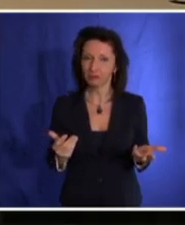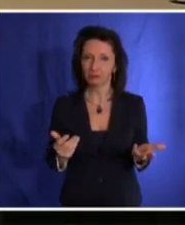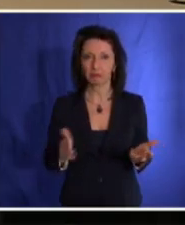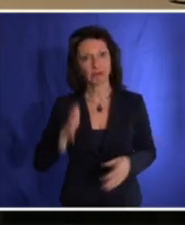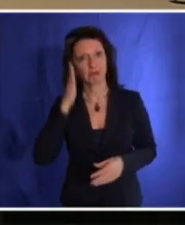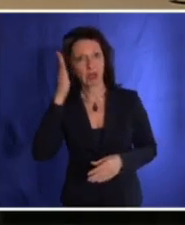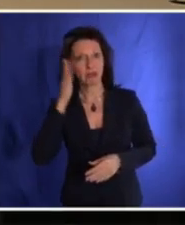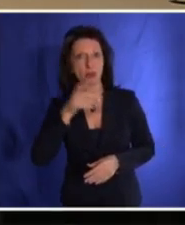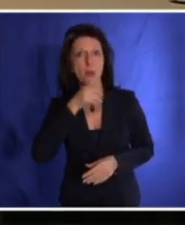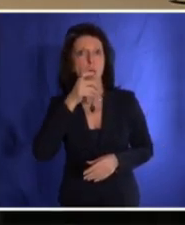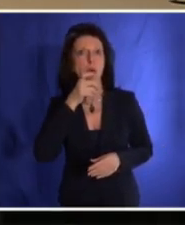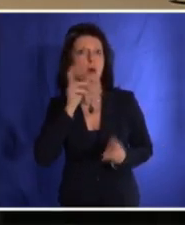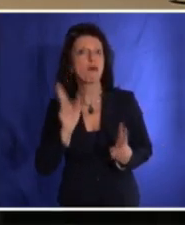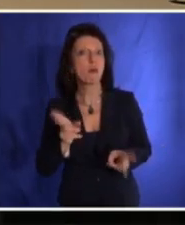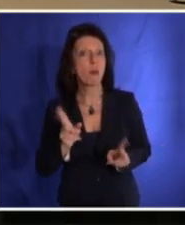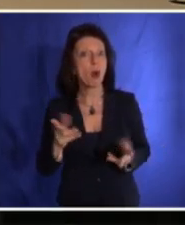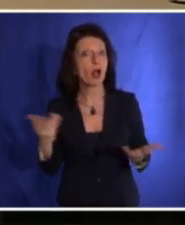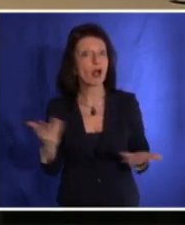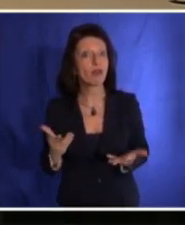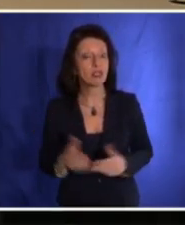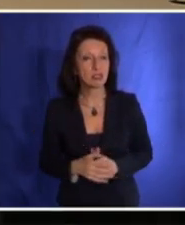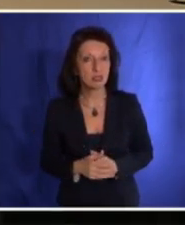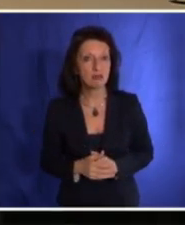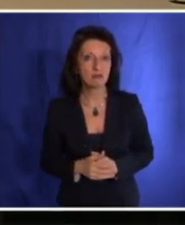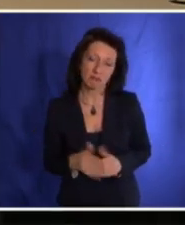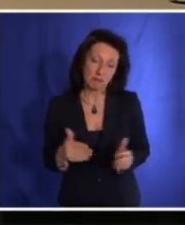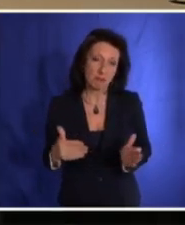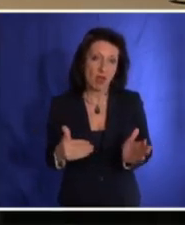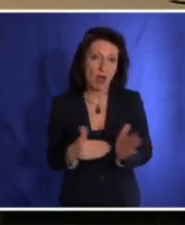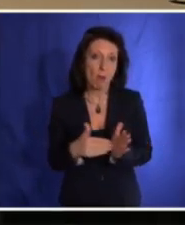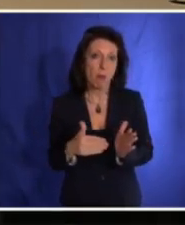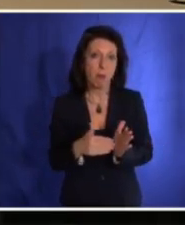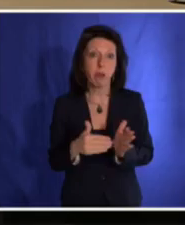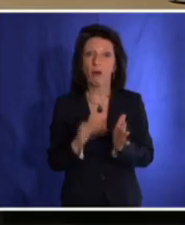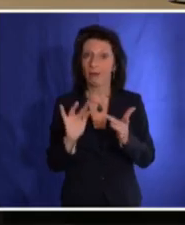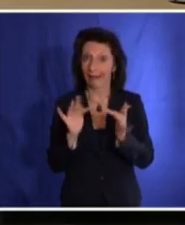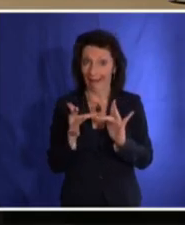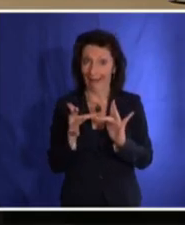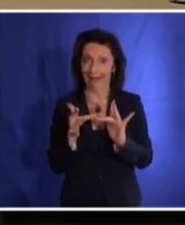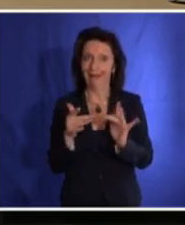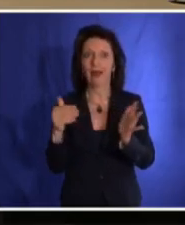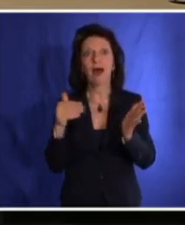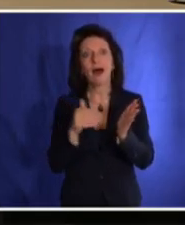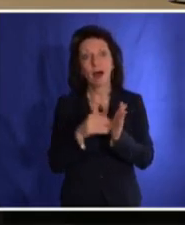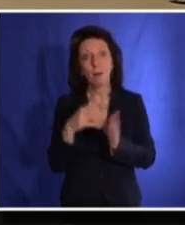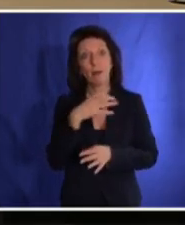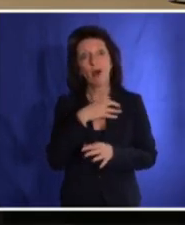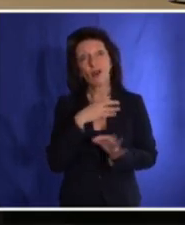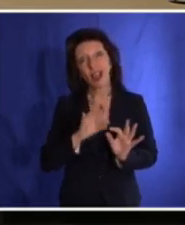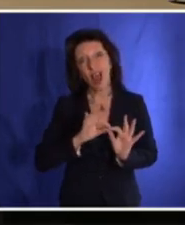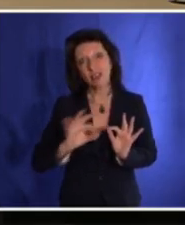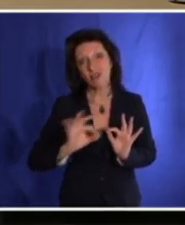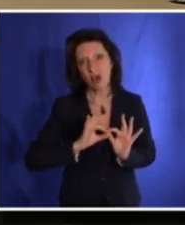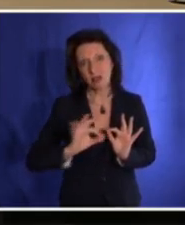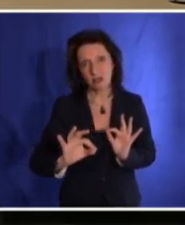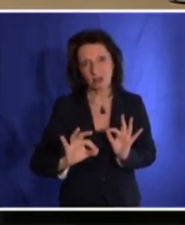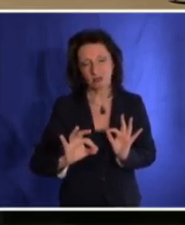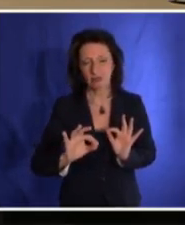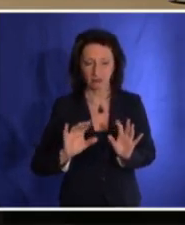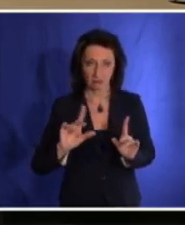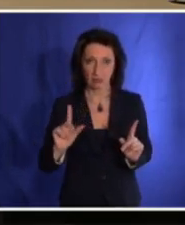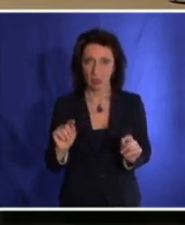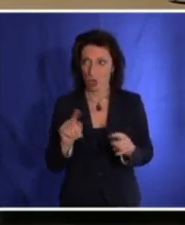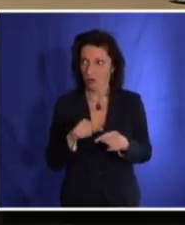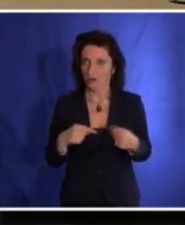möglich wären, brauchen Internet und Glasfaser. Und wir sind ganz bestimmt die, die besonders